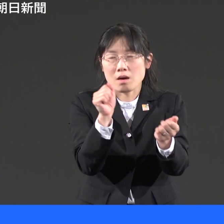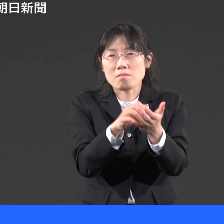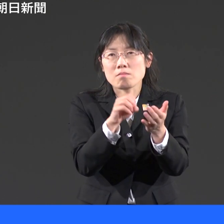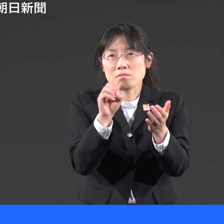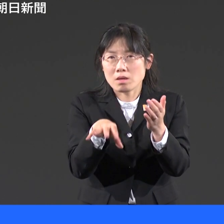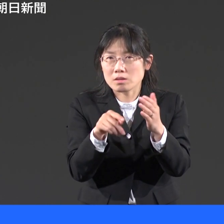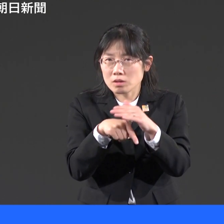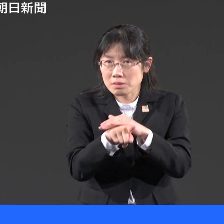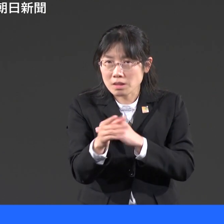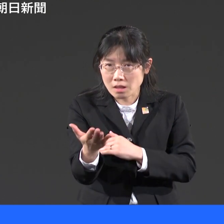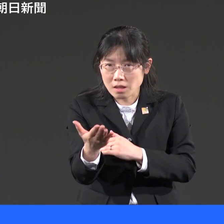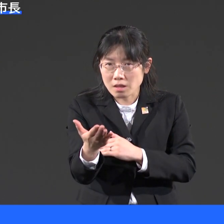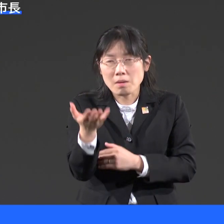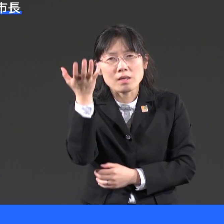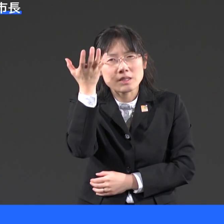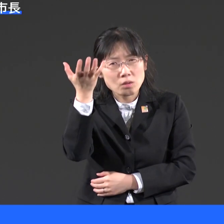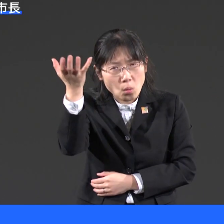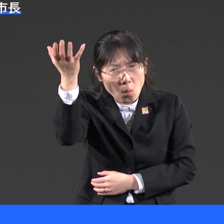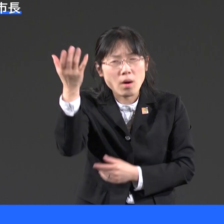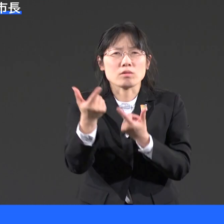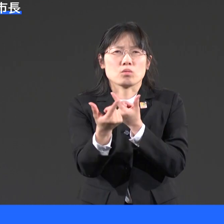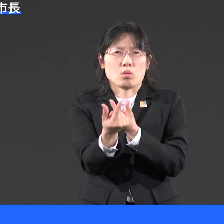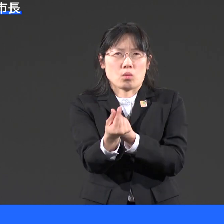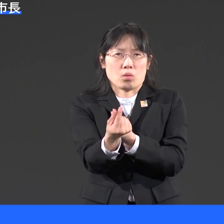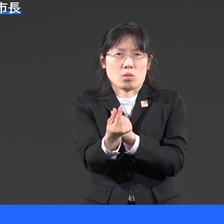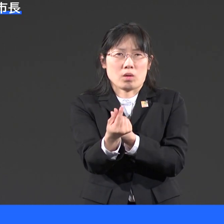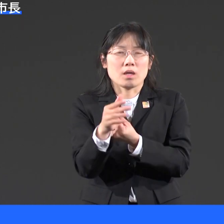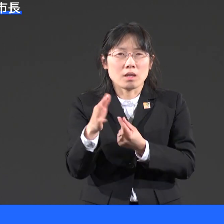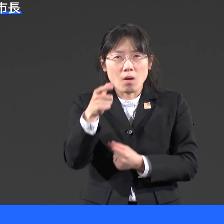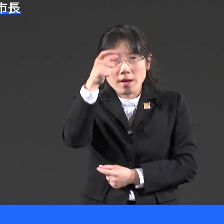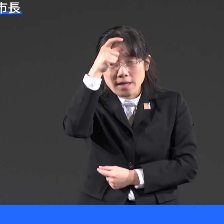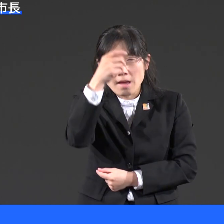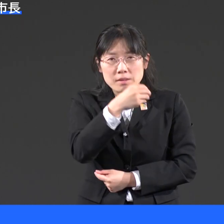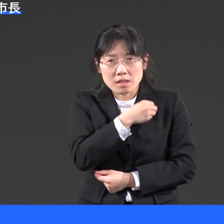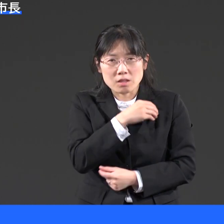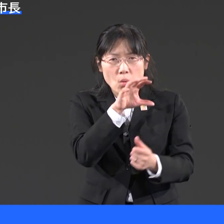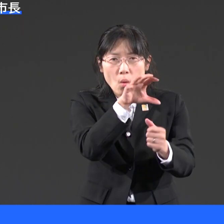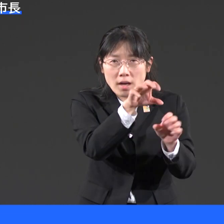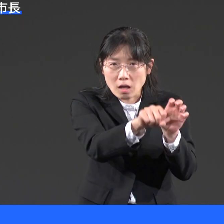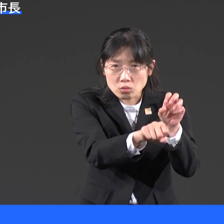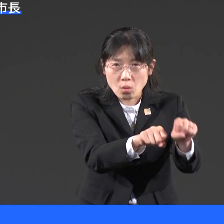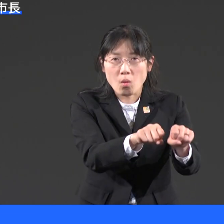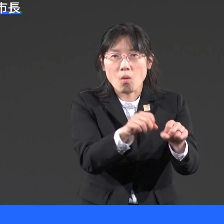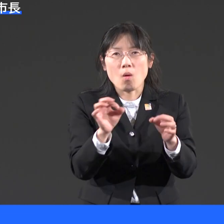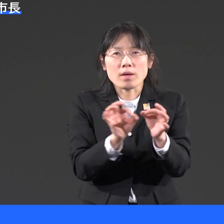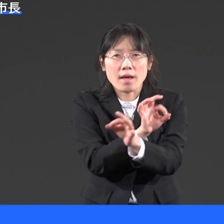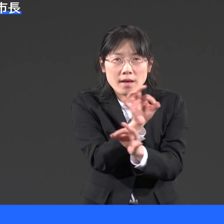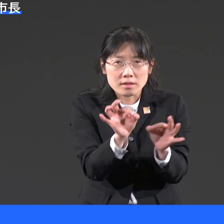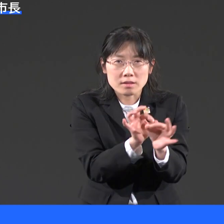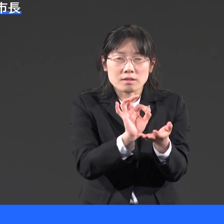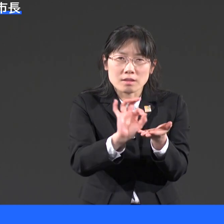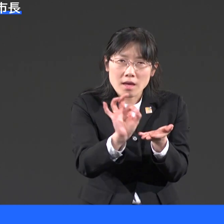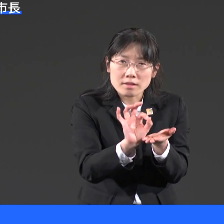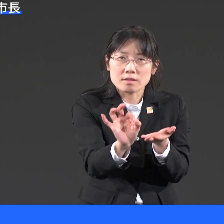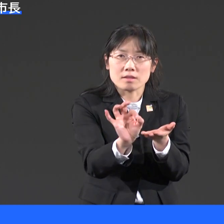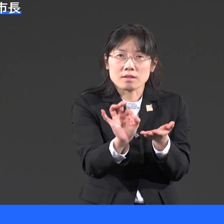思っておりますけれども、またいろいろ警備員の確保だとか経費の問題、そういったようなことについても、当面は今